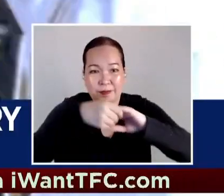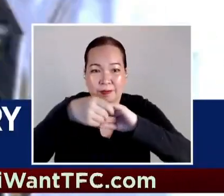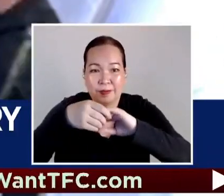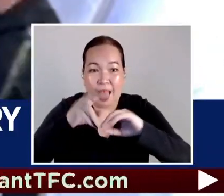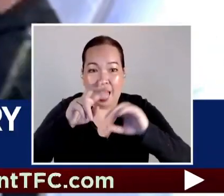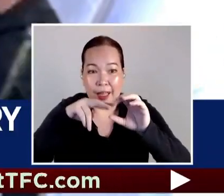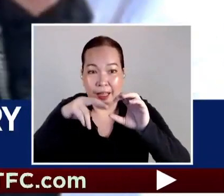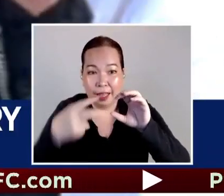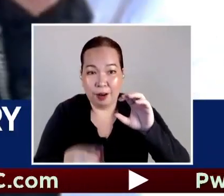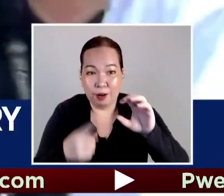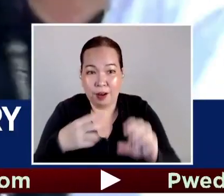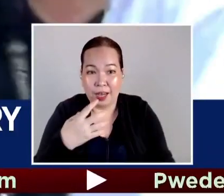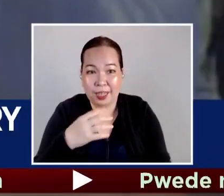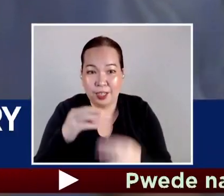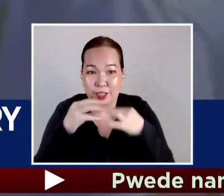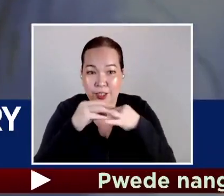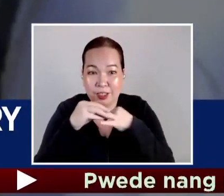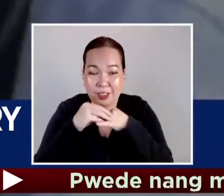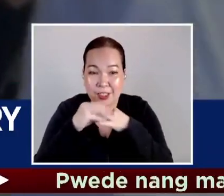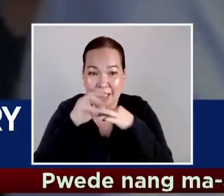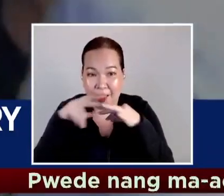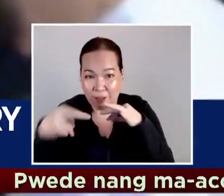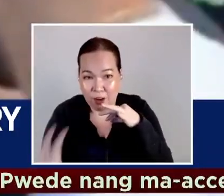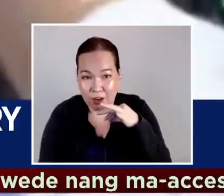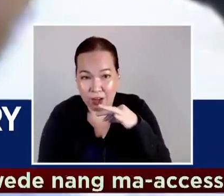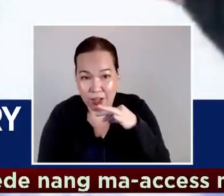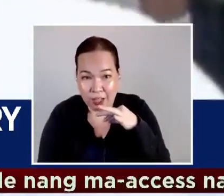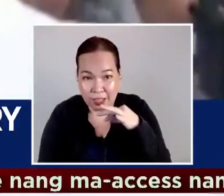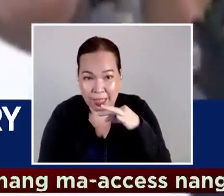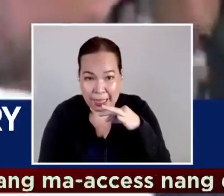kanyang championship rings.